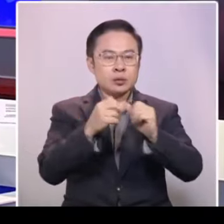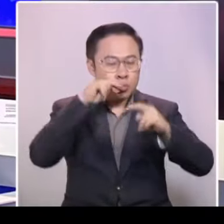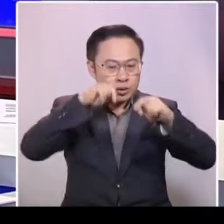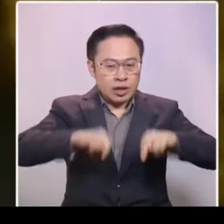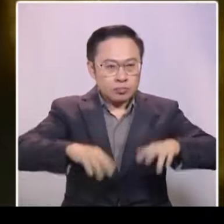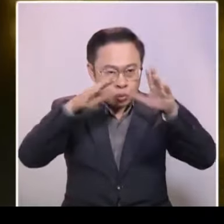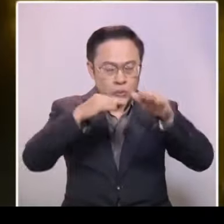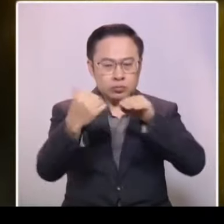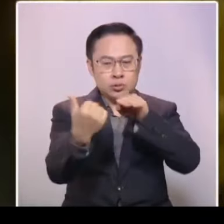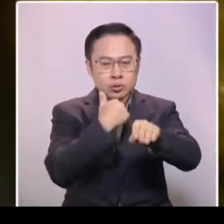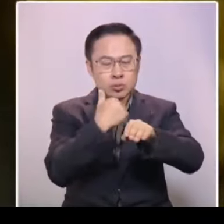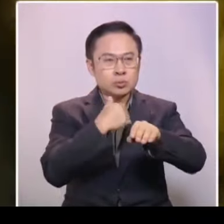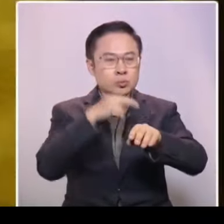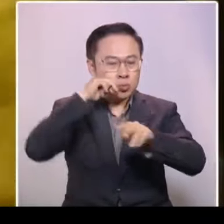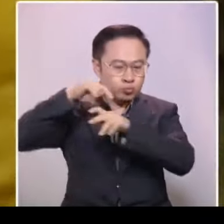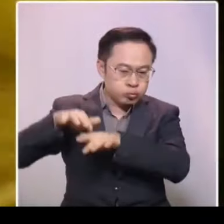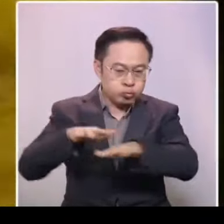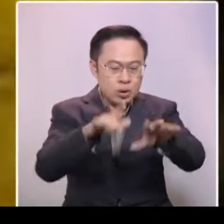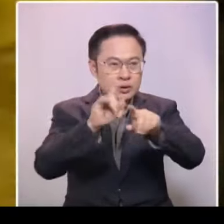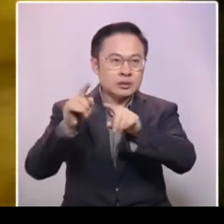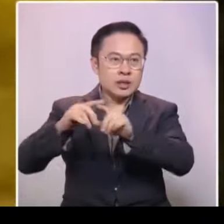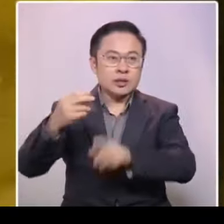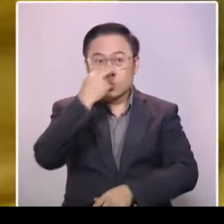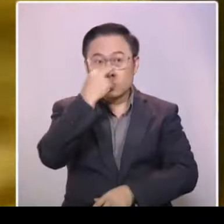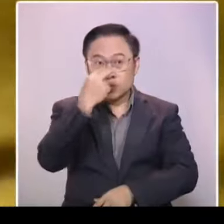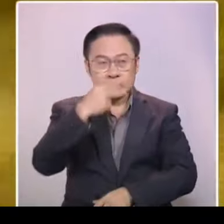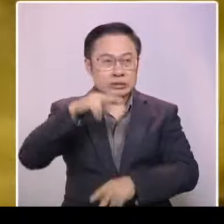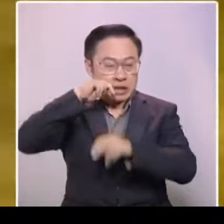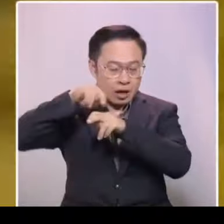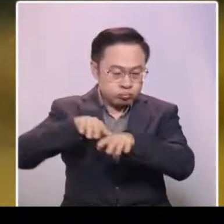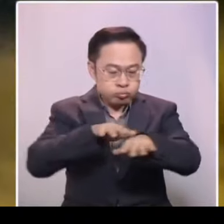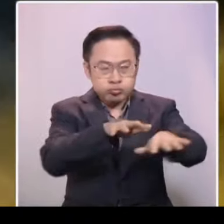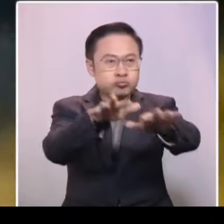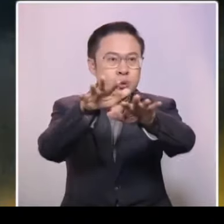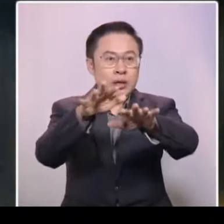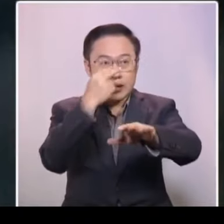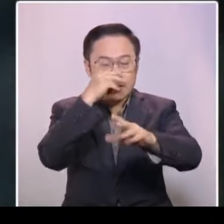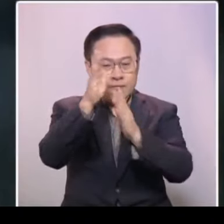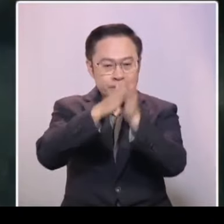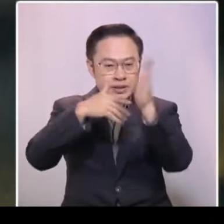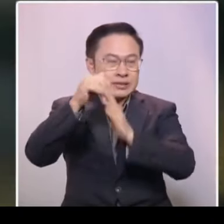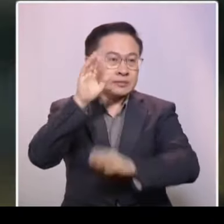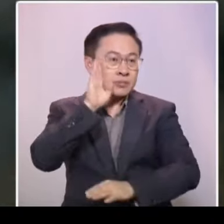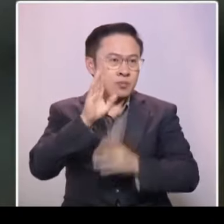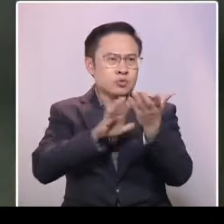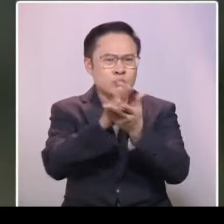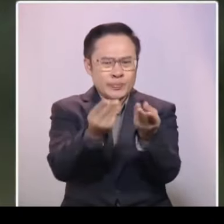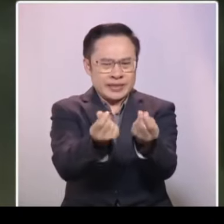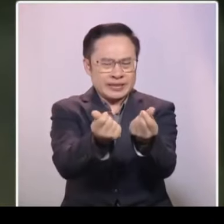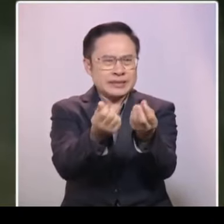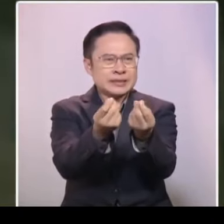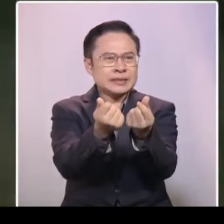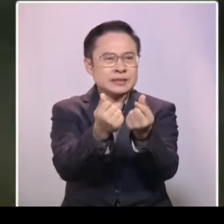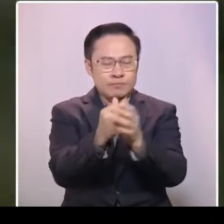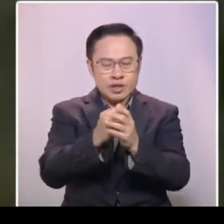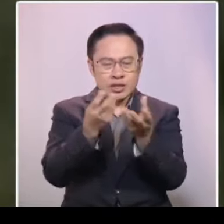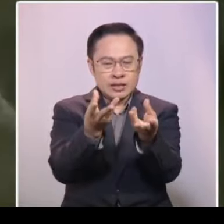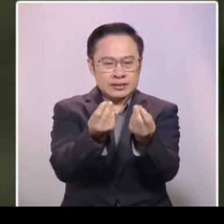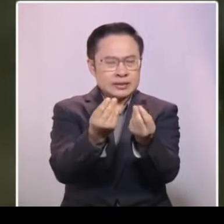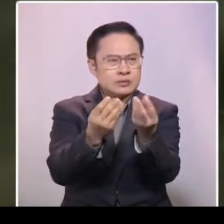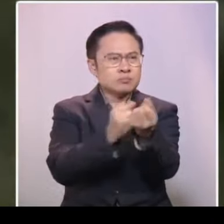ตัดขาดจากโลกภายนอกครับนี่ครับกระแสน้ำไหลเชี่ยวแบบนี้แล้วน้ำเนี่ยเป็นสีน้ำตาลเลยนะฮะเพราะว่าไหลลงมาจากป่า